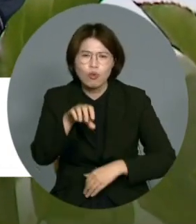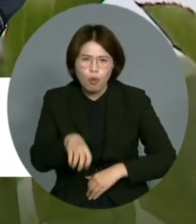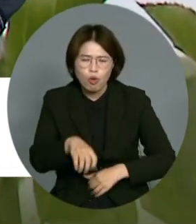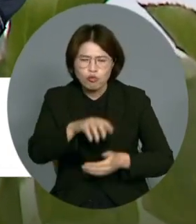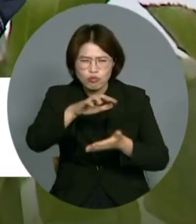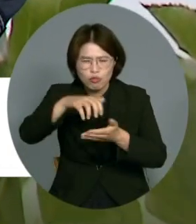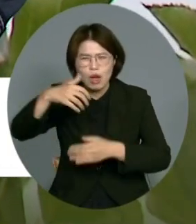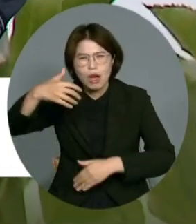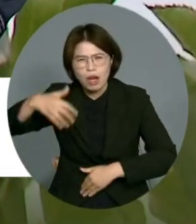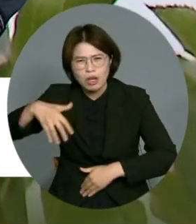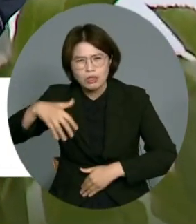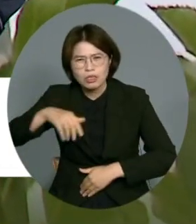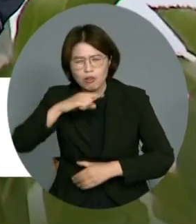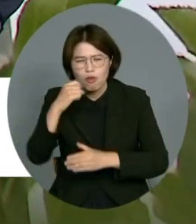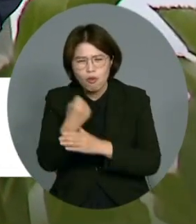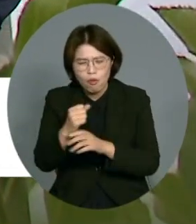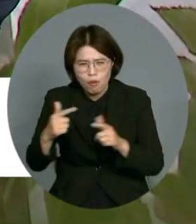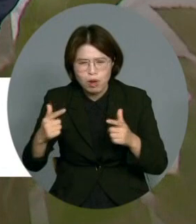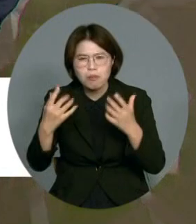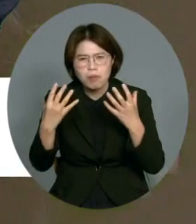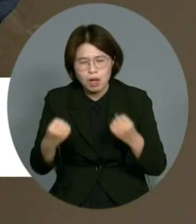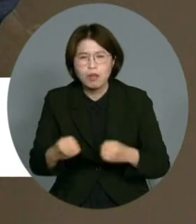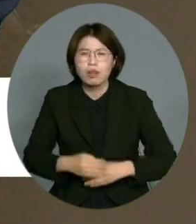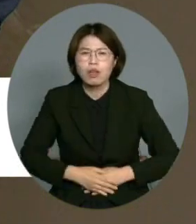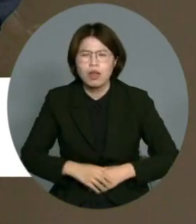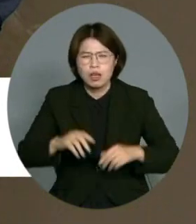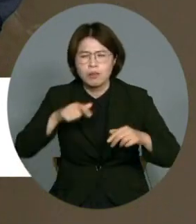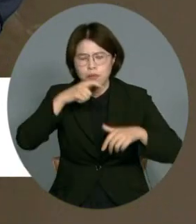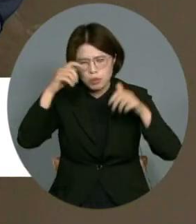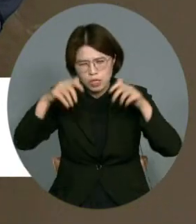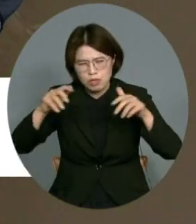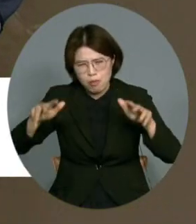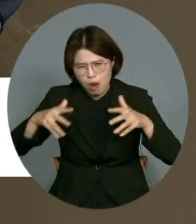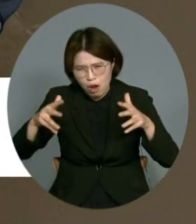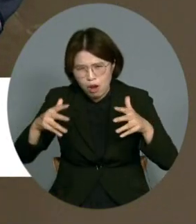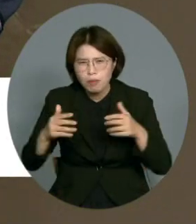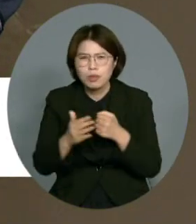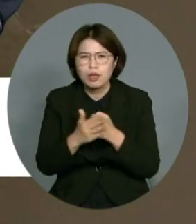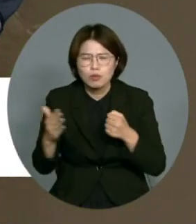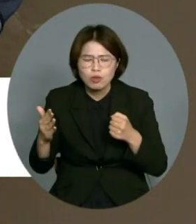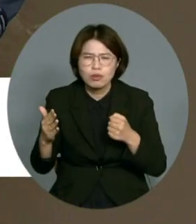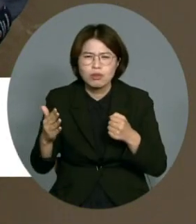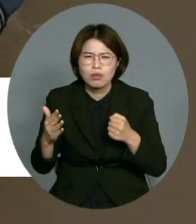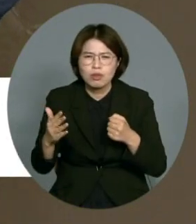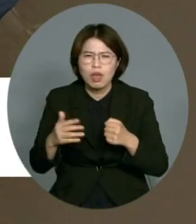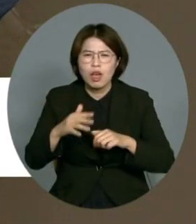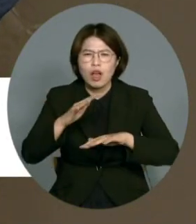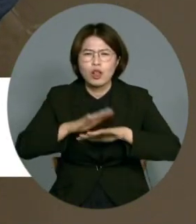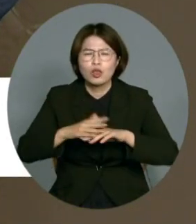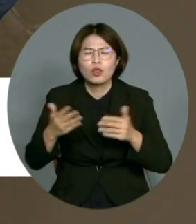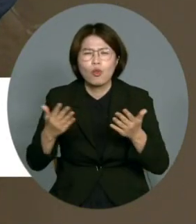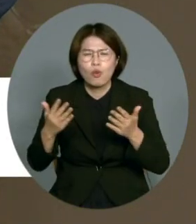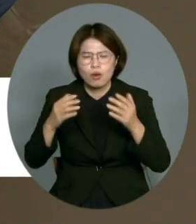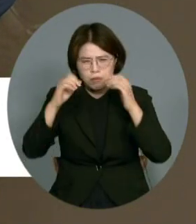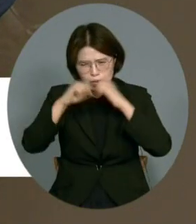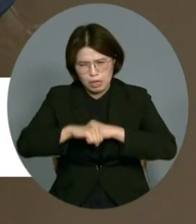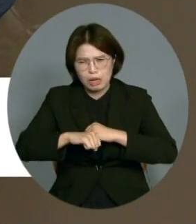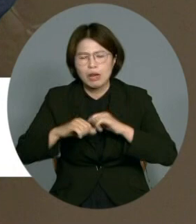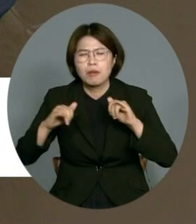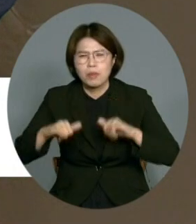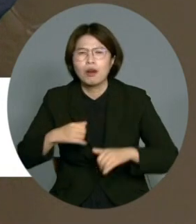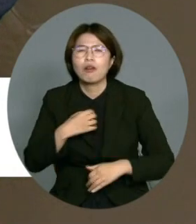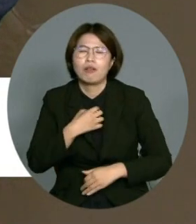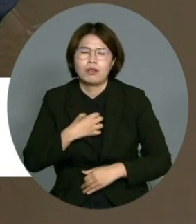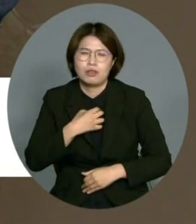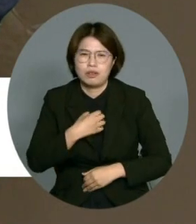못한 과일이 아직 많이 남아 있습니다. 거센 비바람에 한해 동안 땀 흘려 지은 농사를 한순간에 망치진 않을까